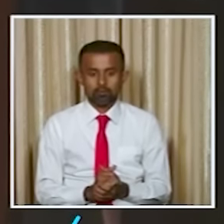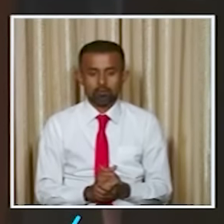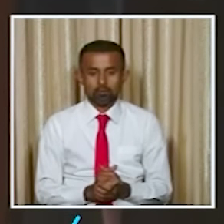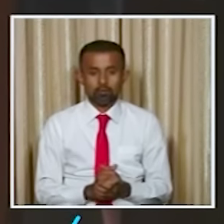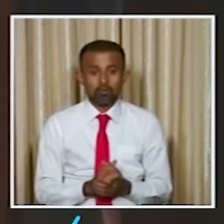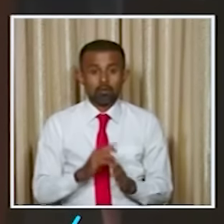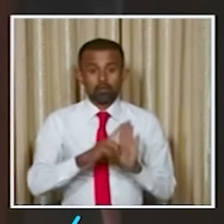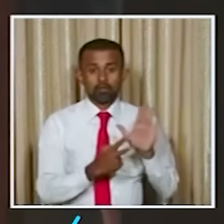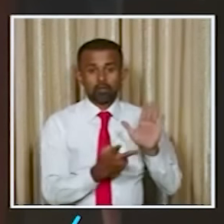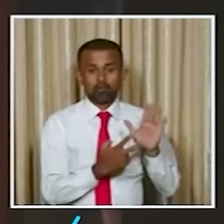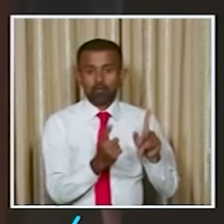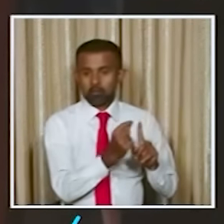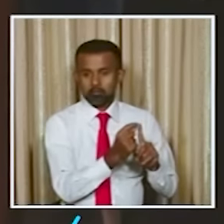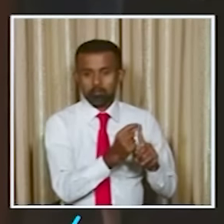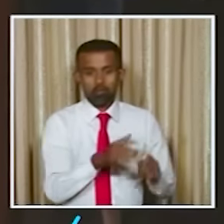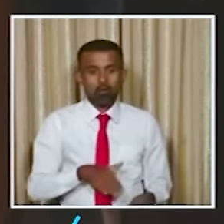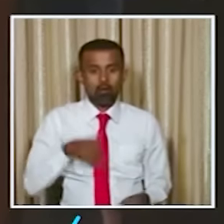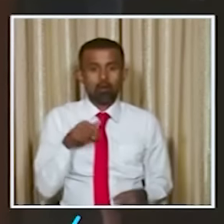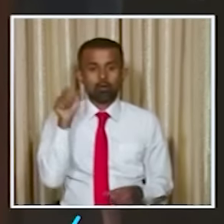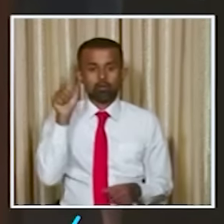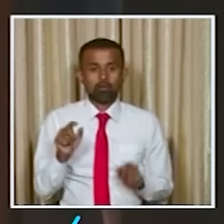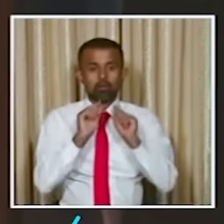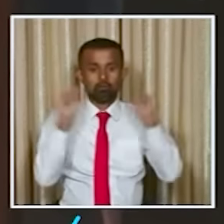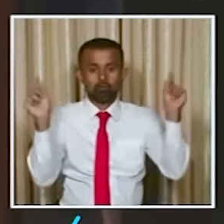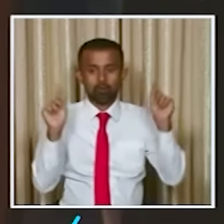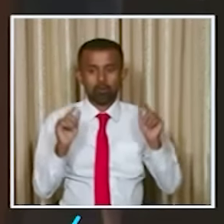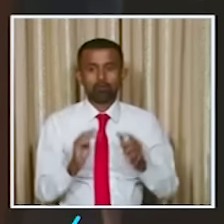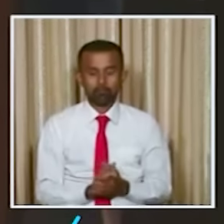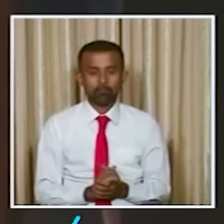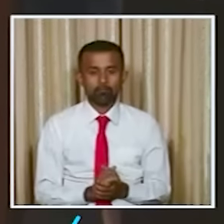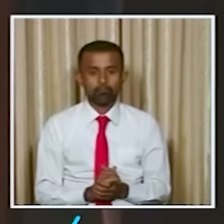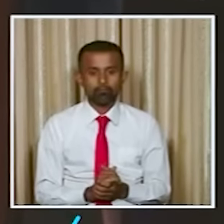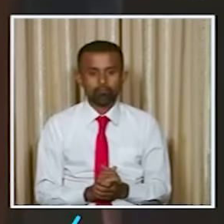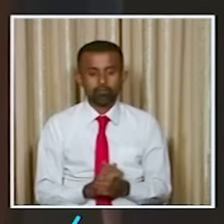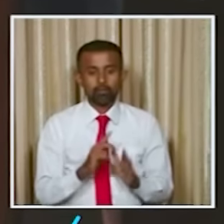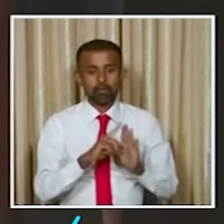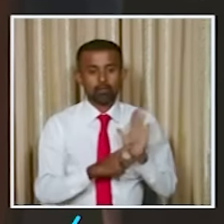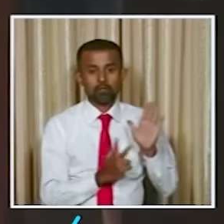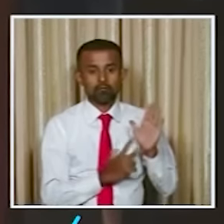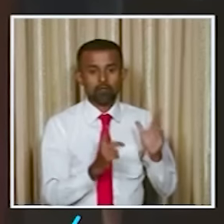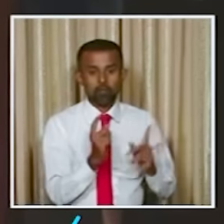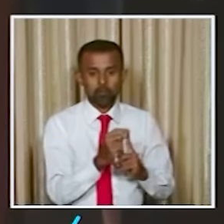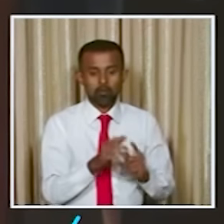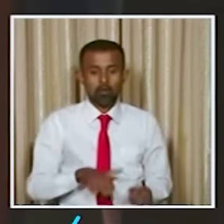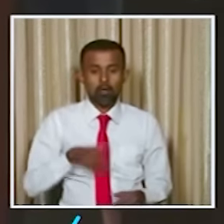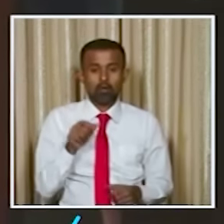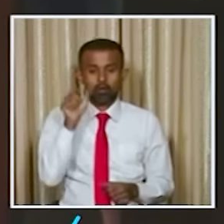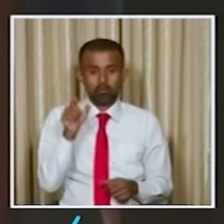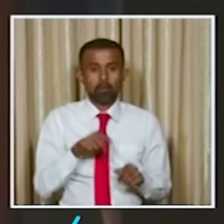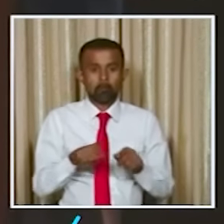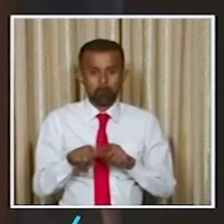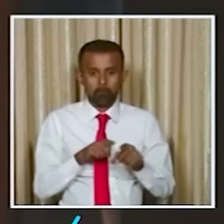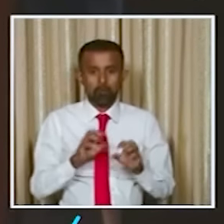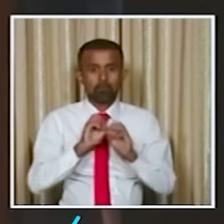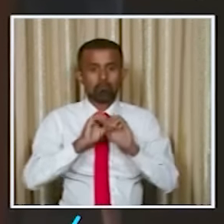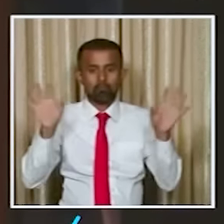ජනතා විමුක්ති පෙරමුණේ ප්‍රධානියෙක් ප්‍රකාශ කරපු දෙයක්. එතකොට ඒ ජනතා විමුක්ති පෙරමුණේ ප්‍රධානියෙක් මේ වගේ දෙයක්